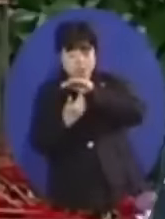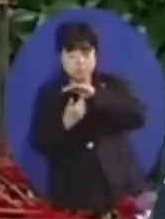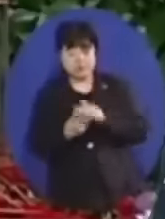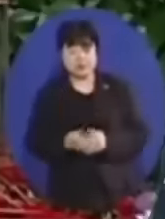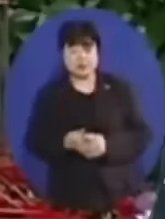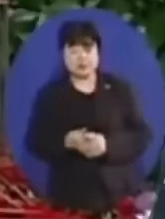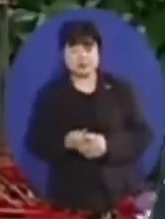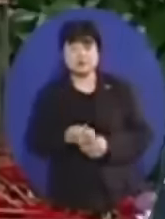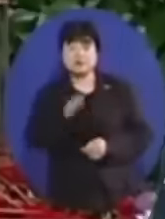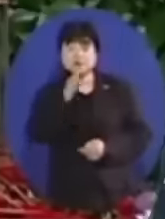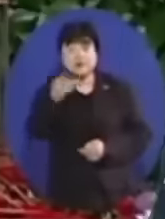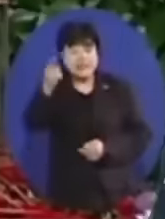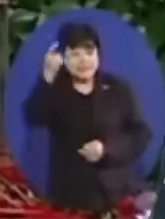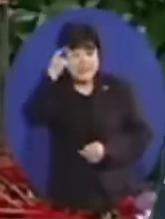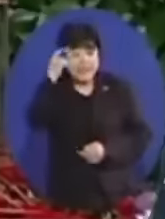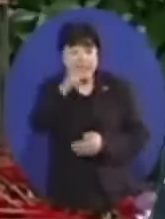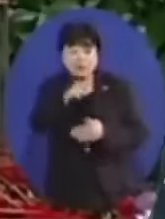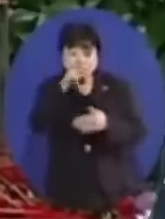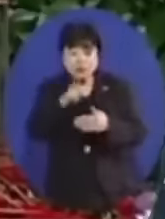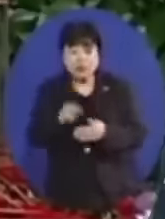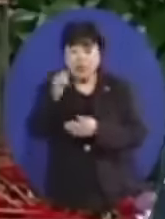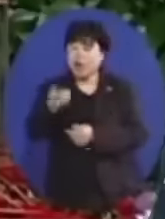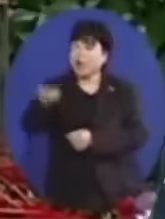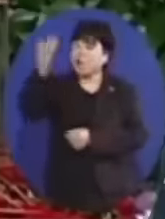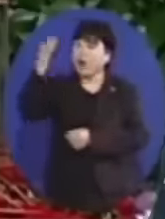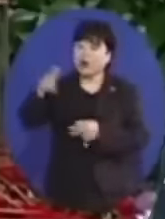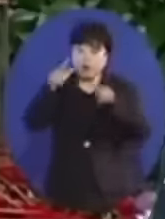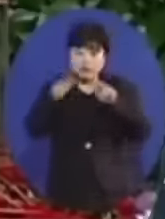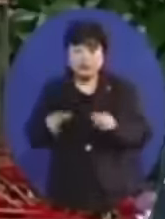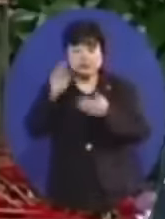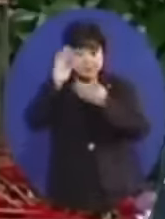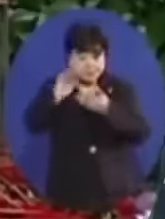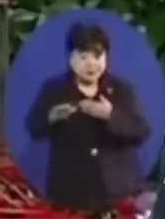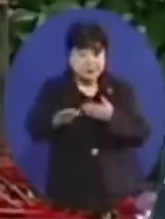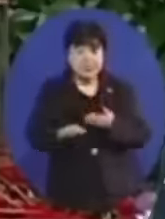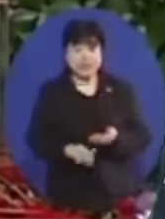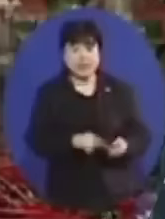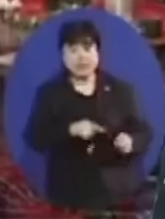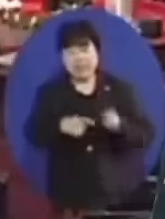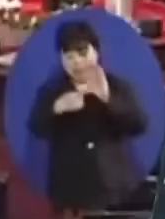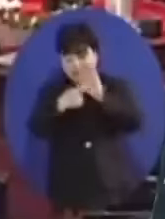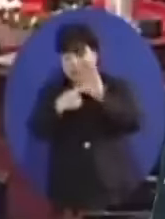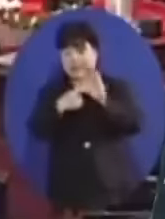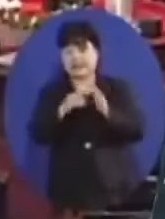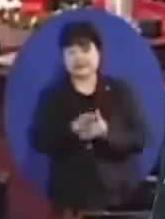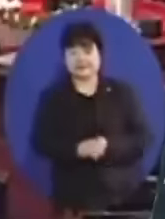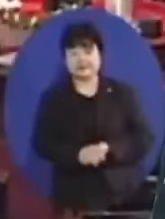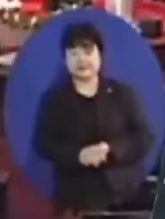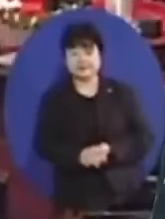있으니 바로 우리의 생각 속에 과거와 현재와 미래가 실현되는 것입니다.